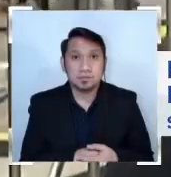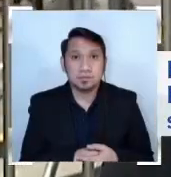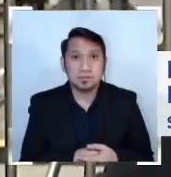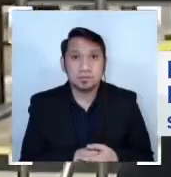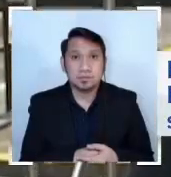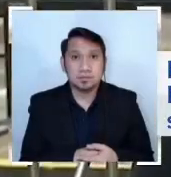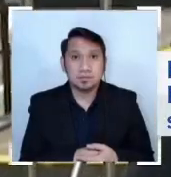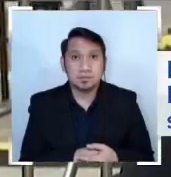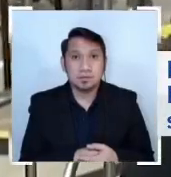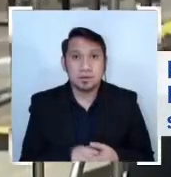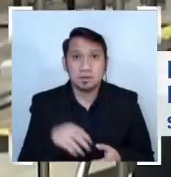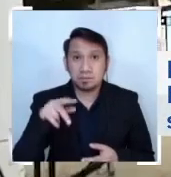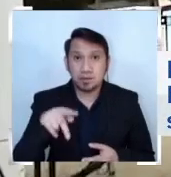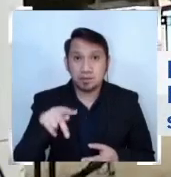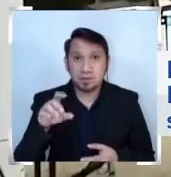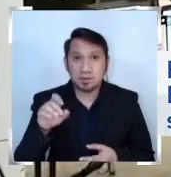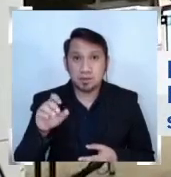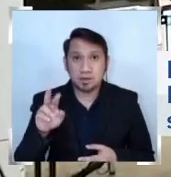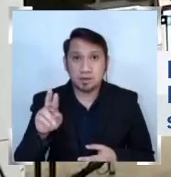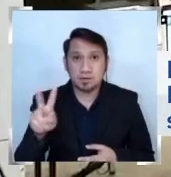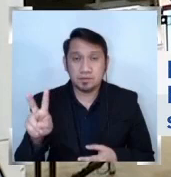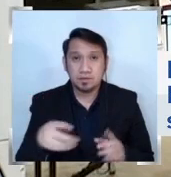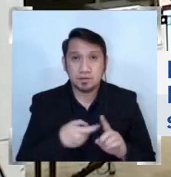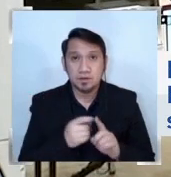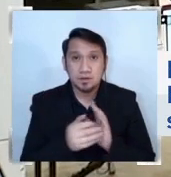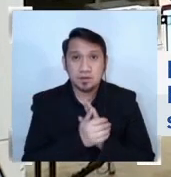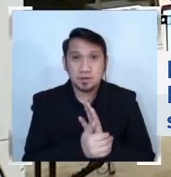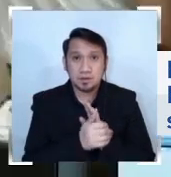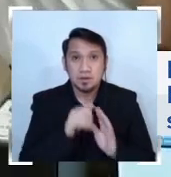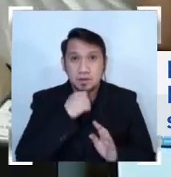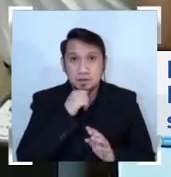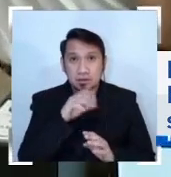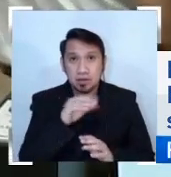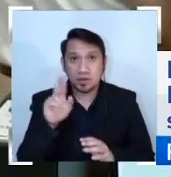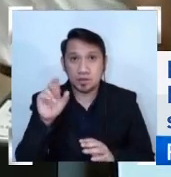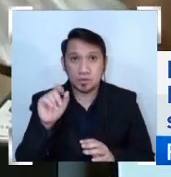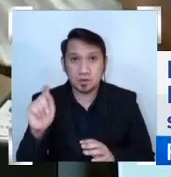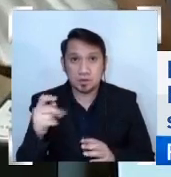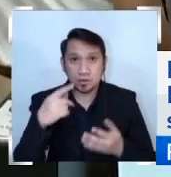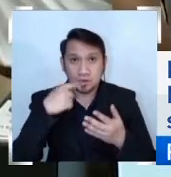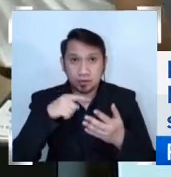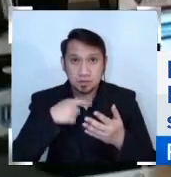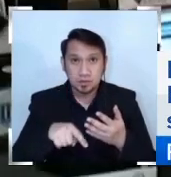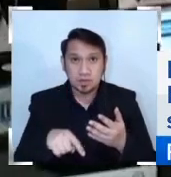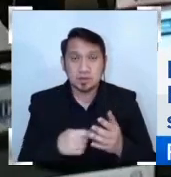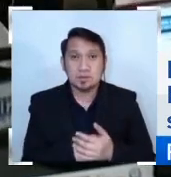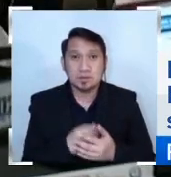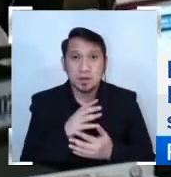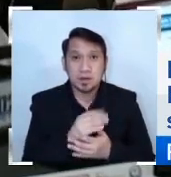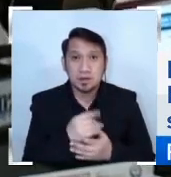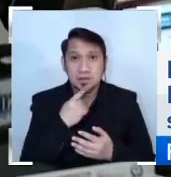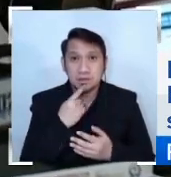Nag-imbita ang PPCRV ng mga eksperto mula sa Ateneo de Manila at UST para tingnan ang mga datos at sinabi nilang